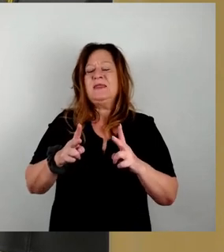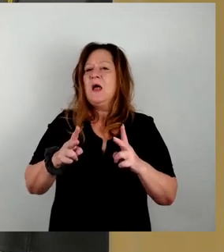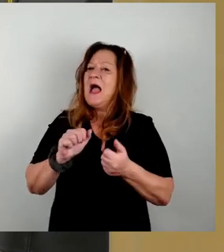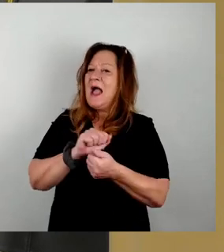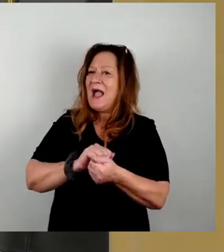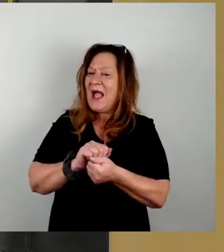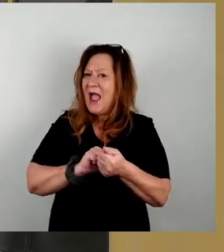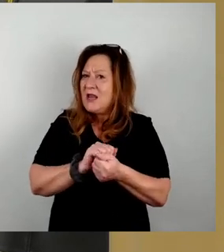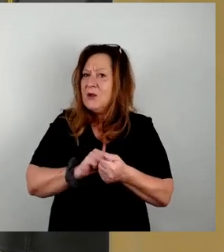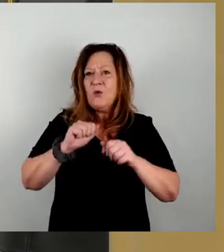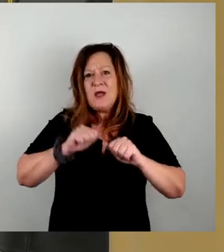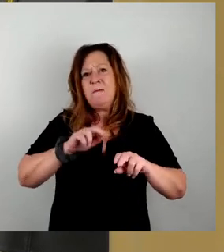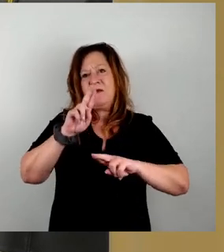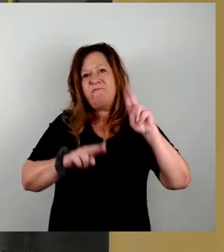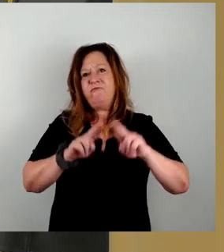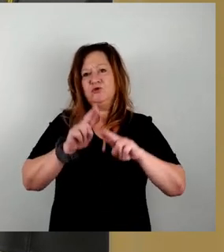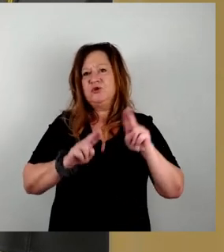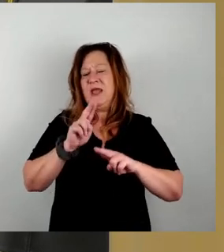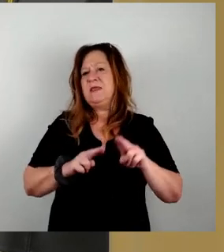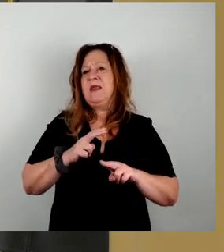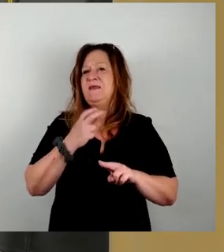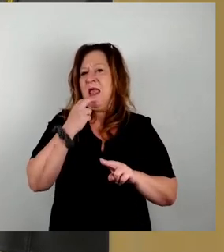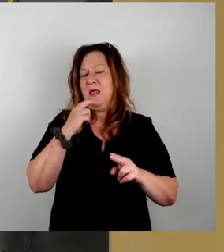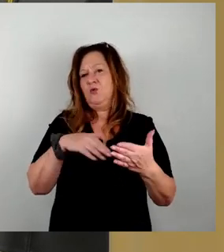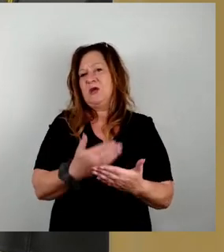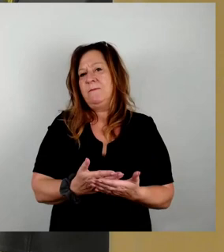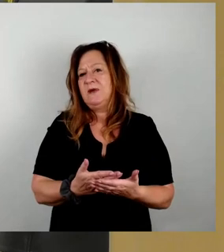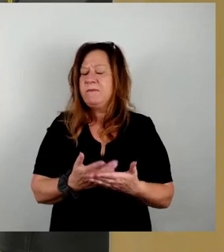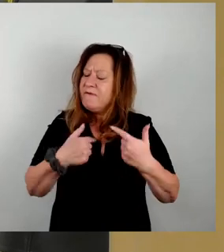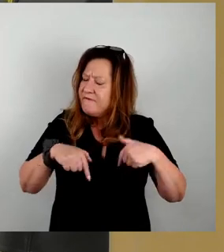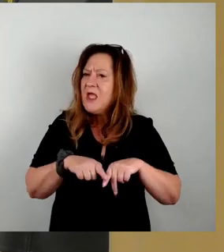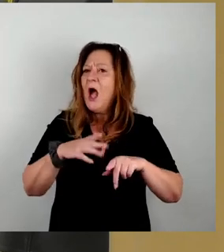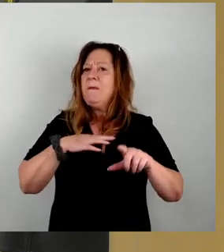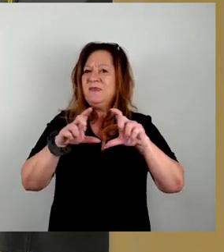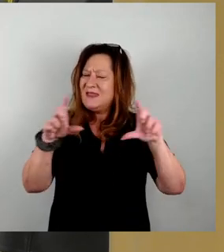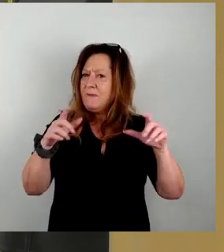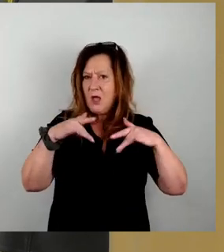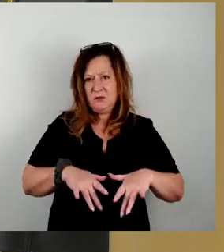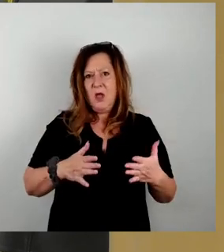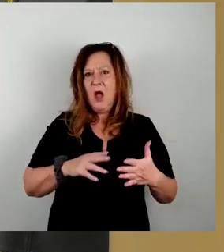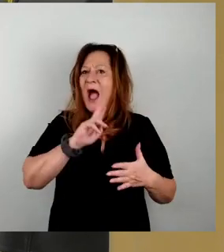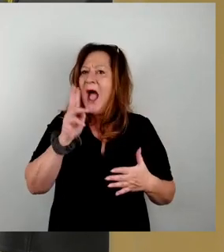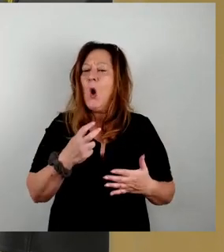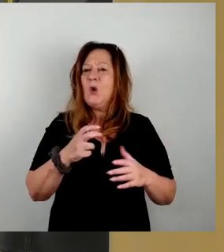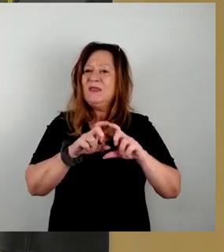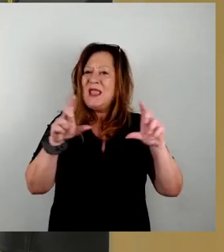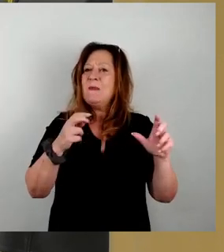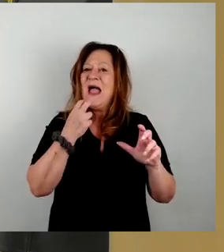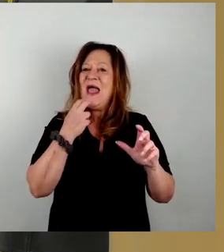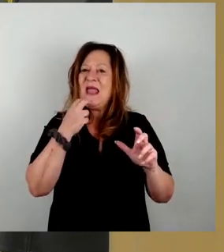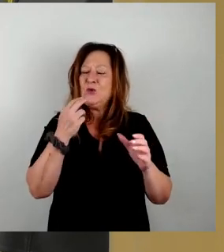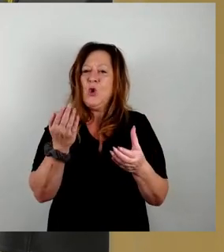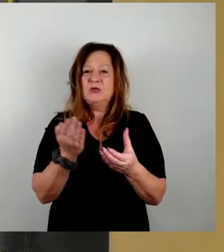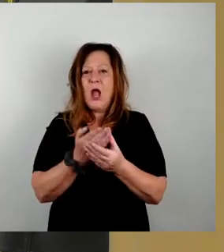abzugeben. Wir arbeiten daran und wir arbeiten insbesondere daran an einer elektronischen Akte. Und da haben Priorität